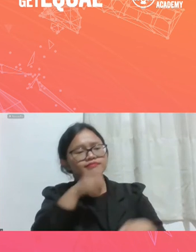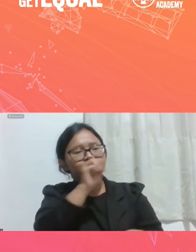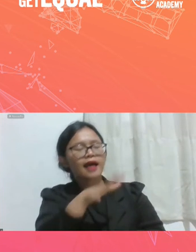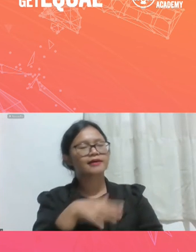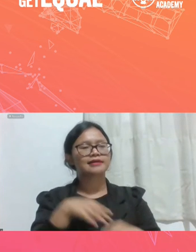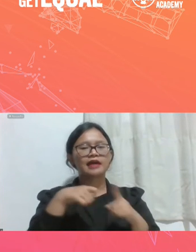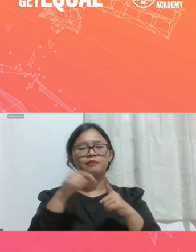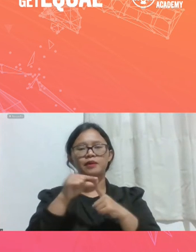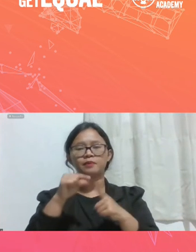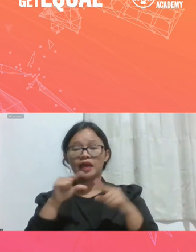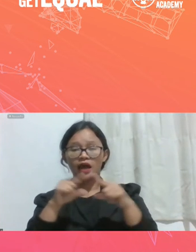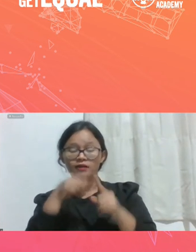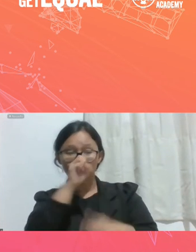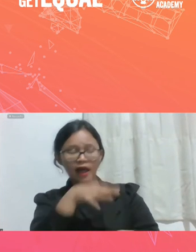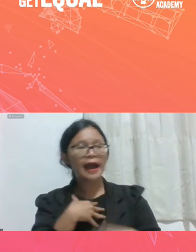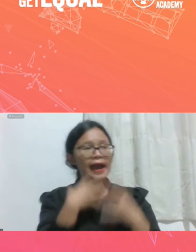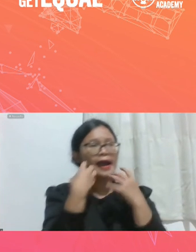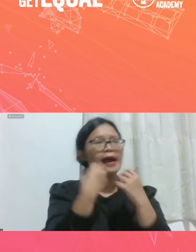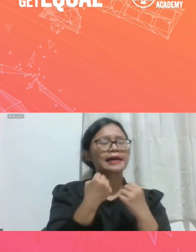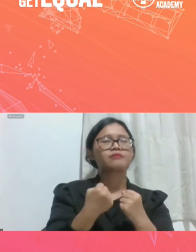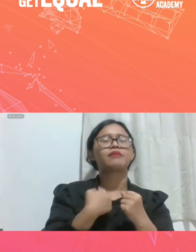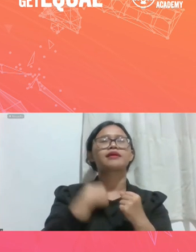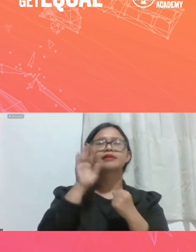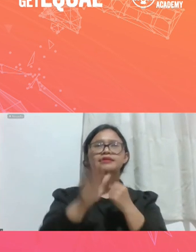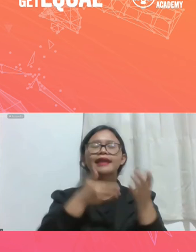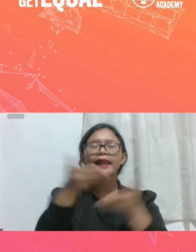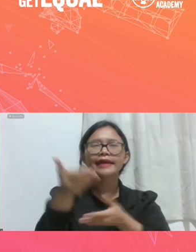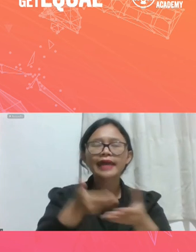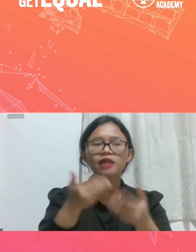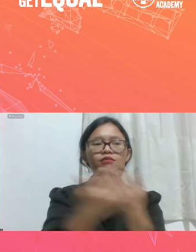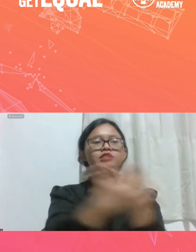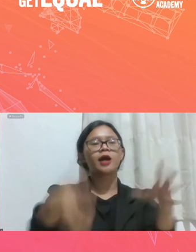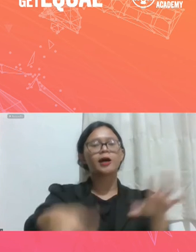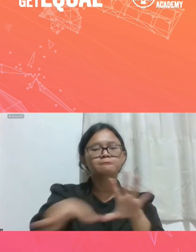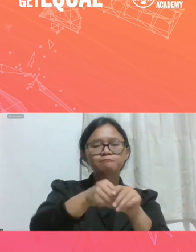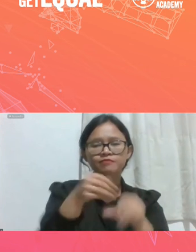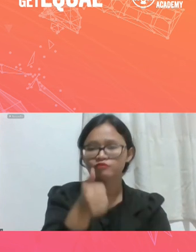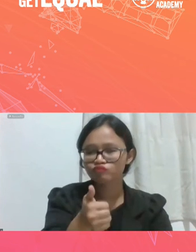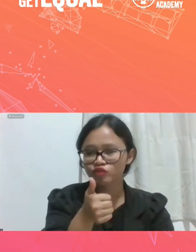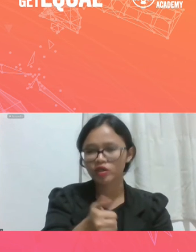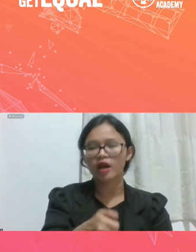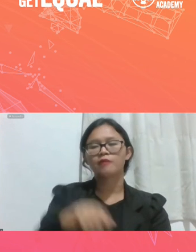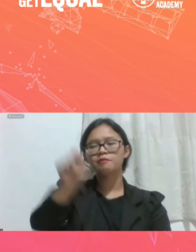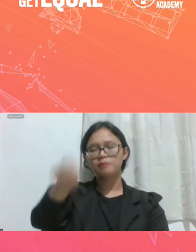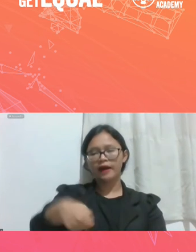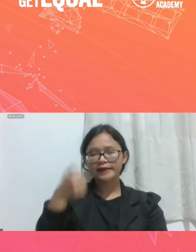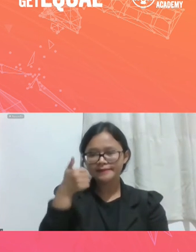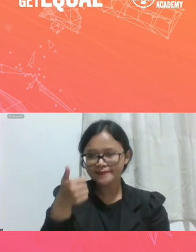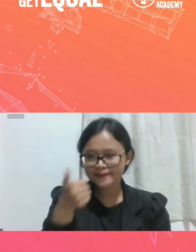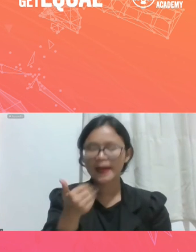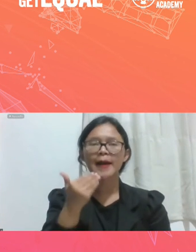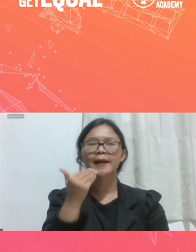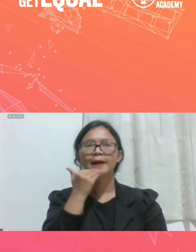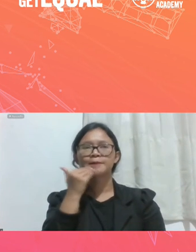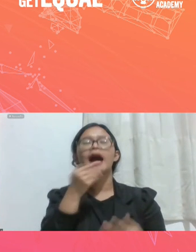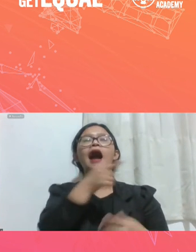yang harapan Presiden, layanan itu mudah dijangkau oleh masyarakat, bagaimana layanan itu mudah, bagaimana concernnya